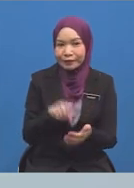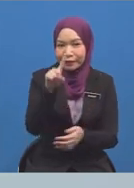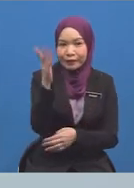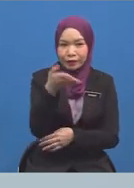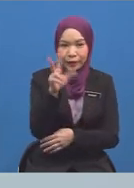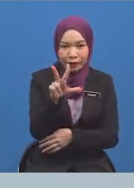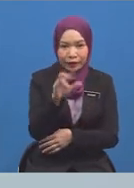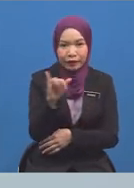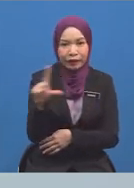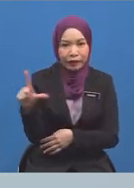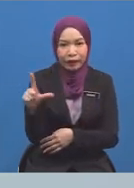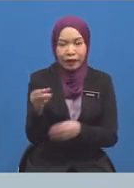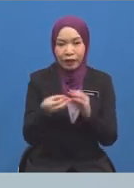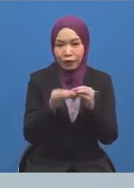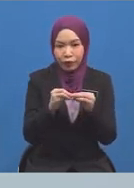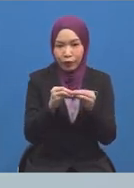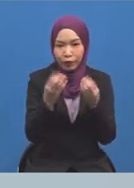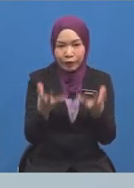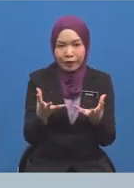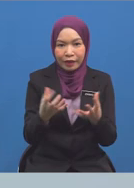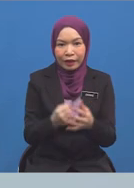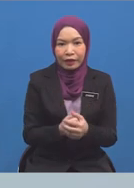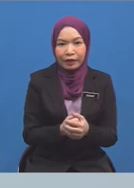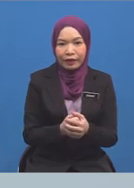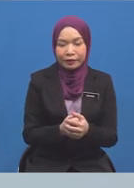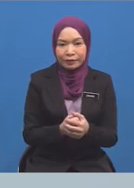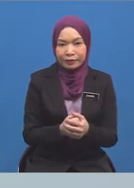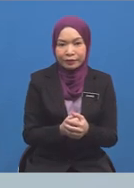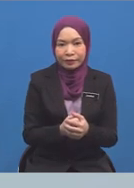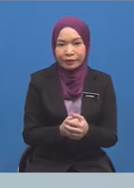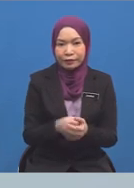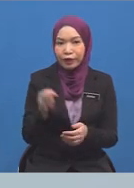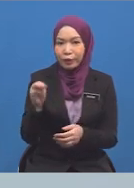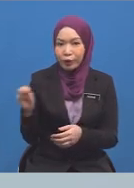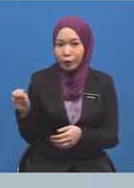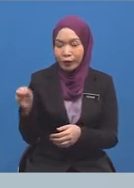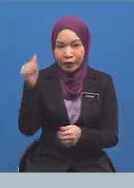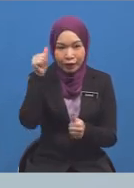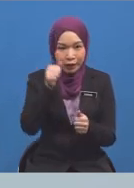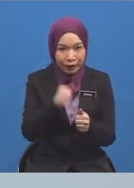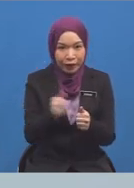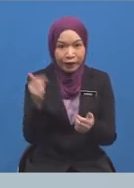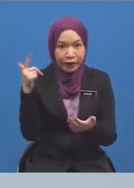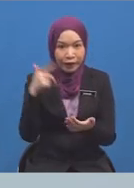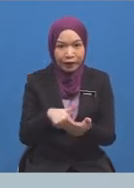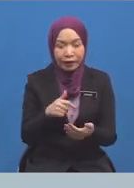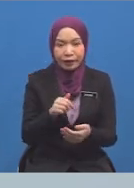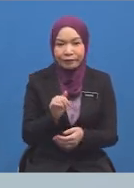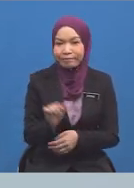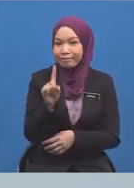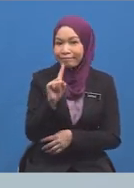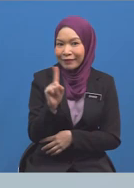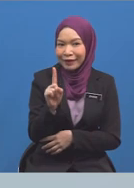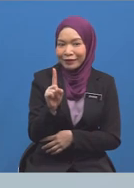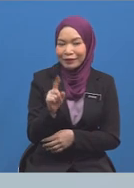merupakan nomor pecahan murid-murid masih ingat tak lagi yang mana